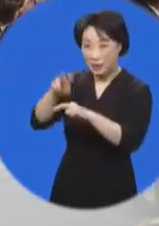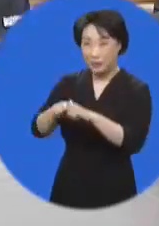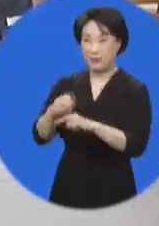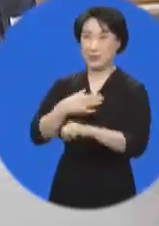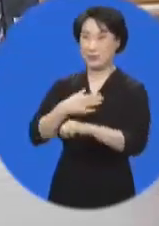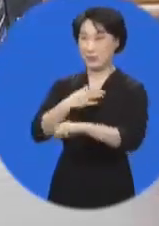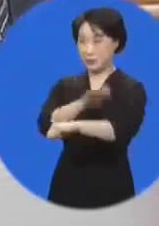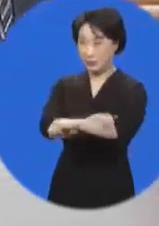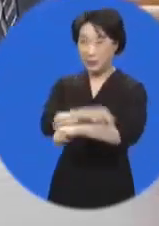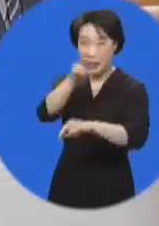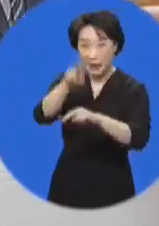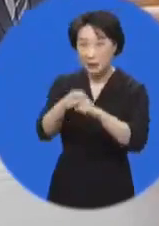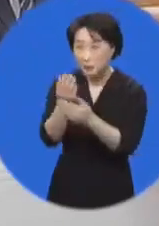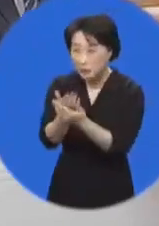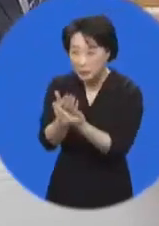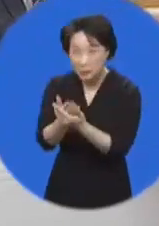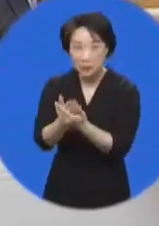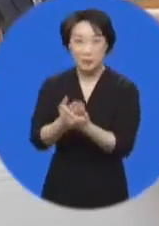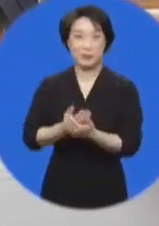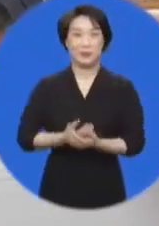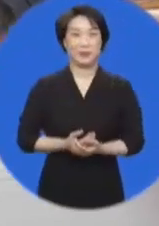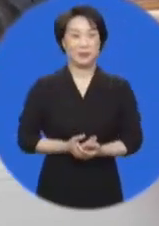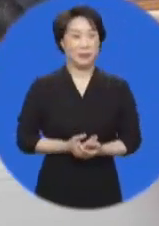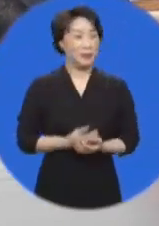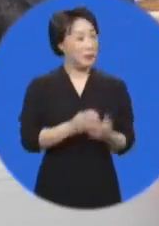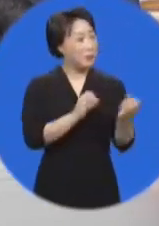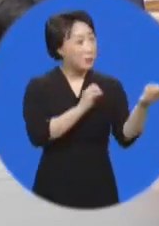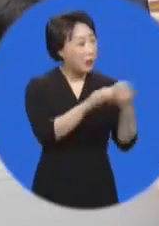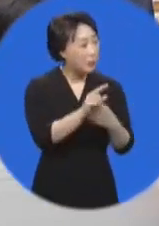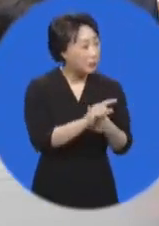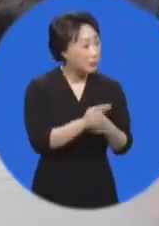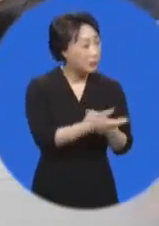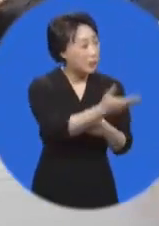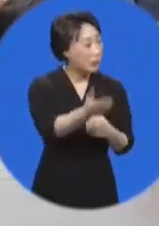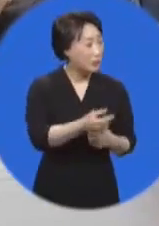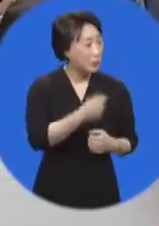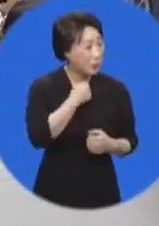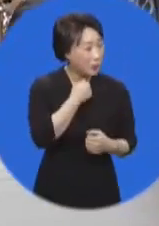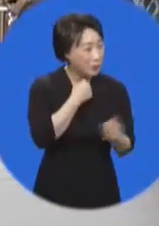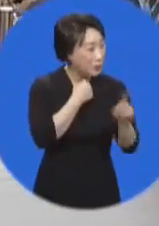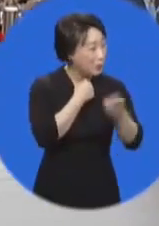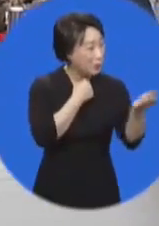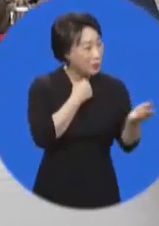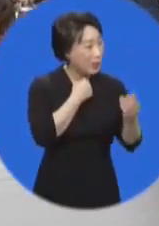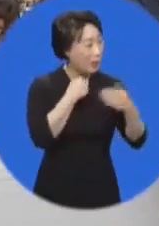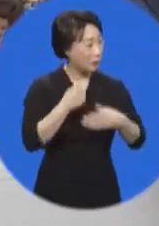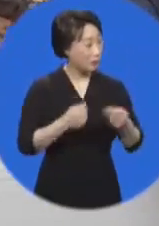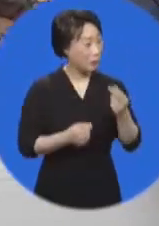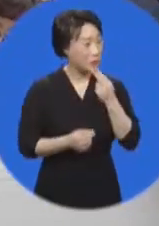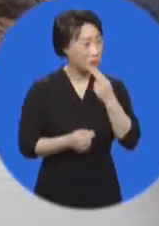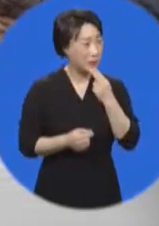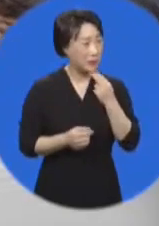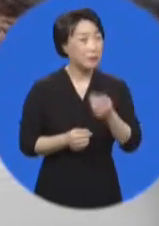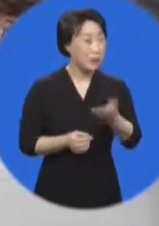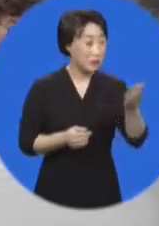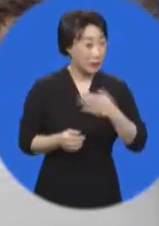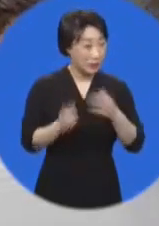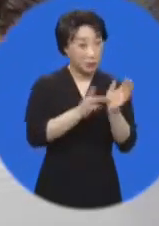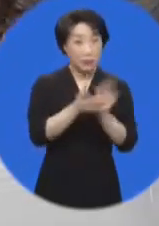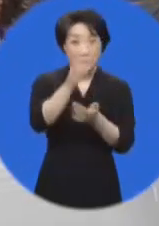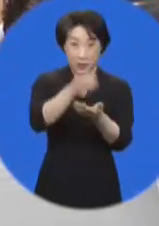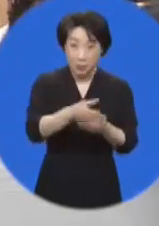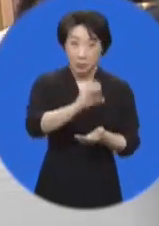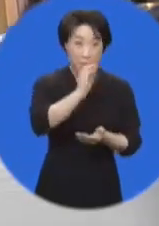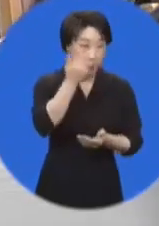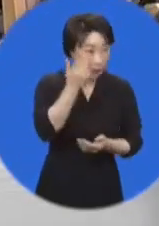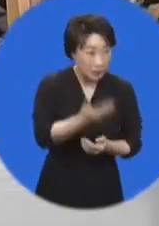우편에 하나는 좌편에 앉게 하여 주옵소서. 예수께서 가라사대 너희 구하는 것을 너희가 알지 못하는도다. 너희가 나의 마시는